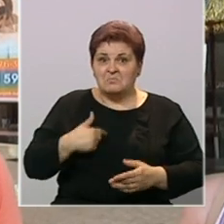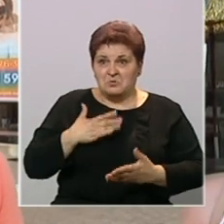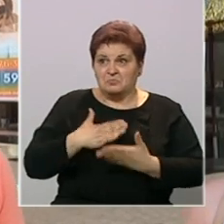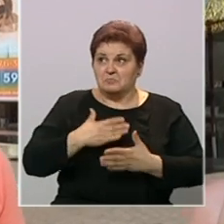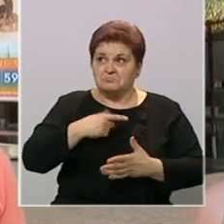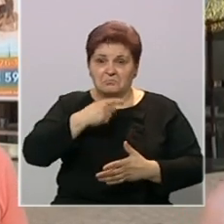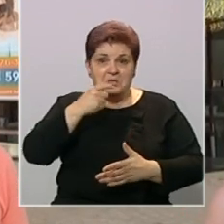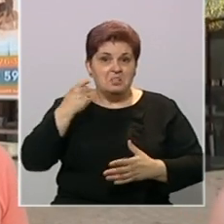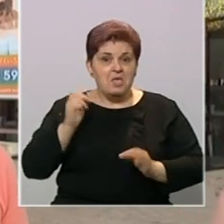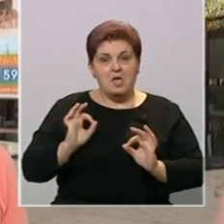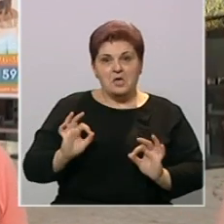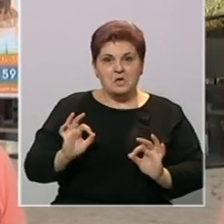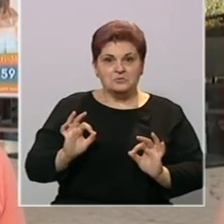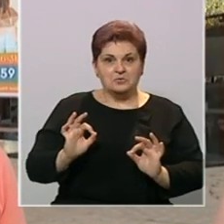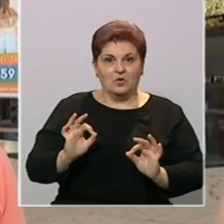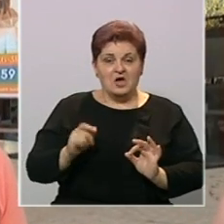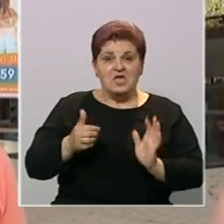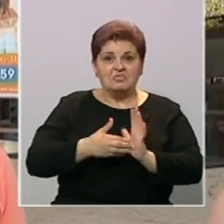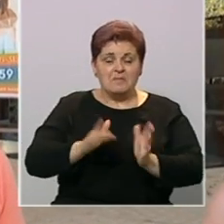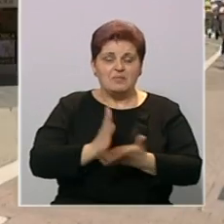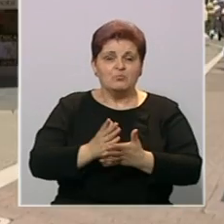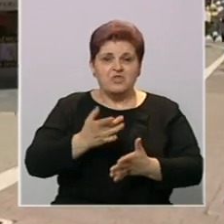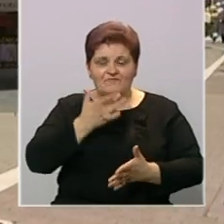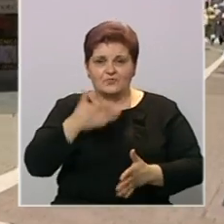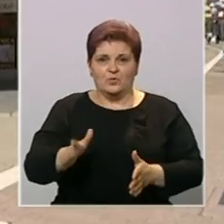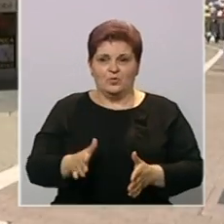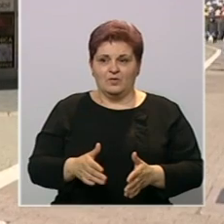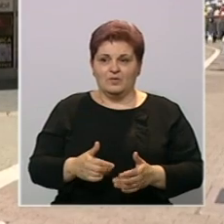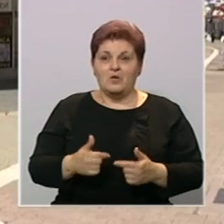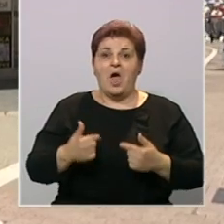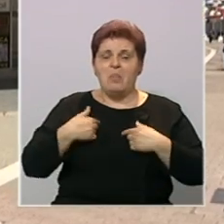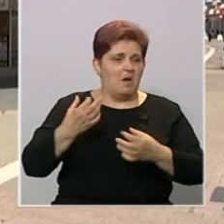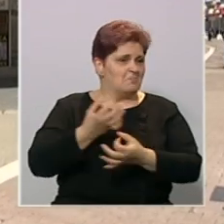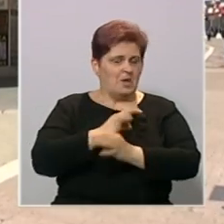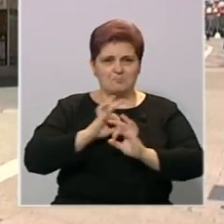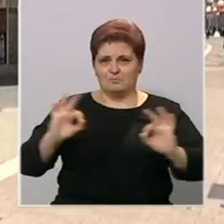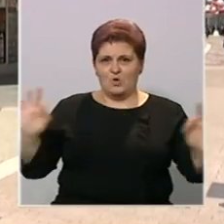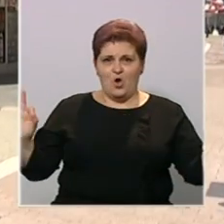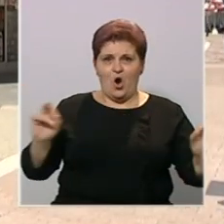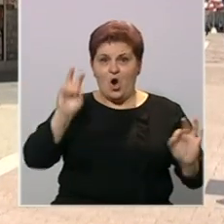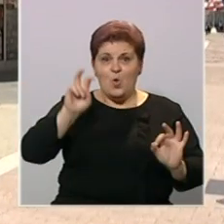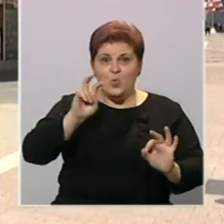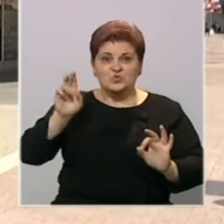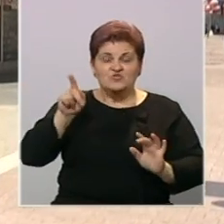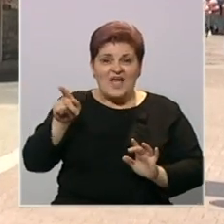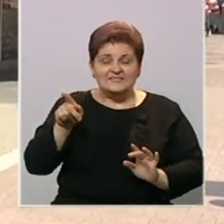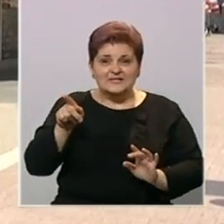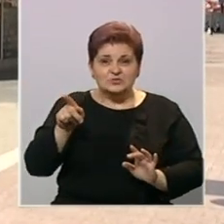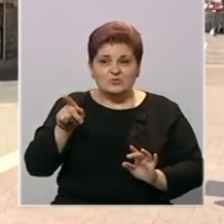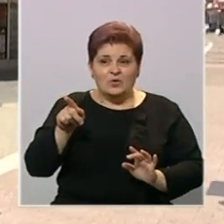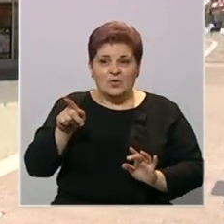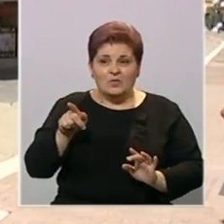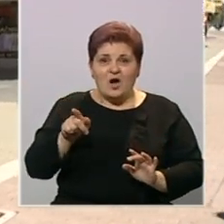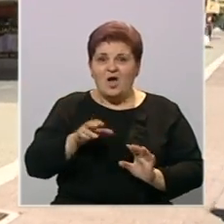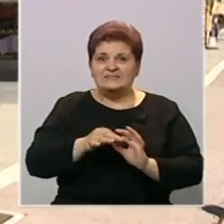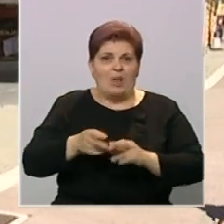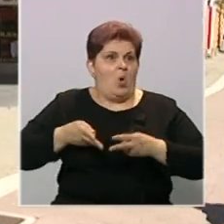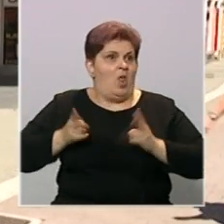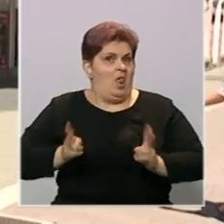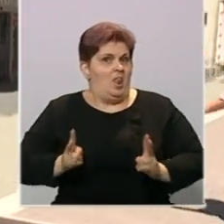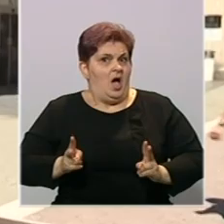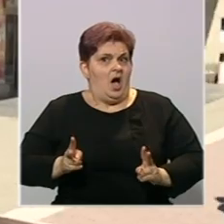ljetno, ljetan period, ovo i treba da bude vruće. Nama je odlično, na osnovu Švajcarske živimo u Švajcarskoj, koja je non stop